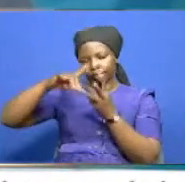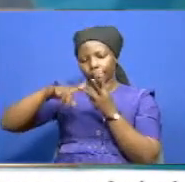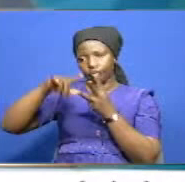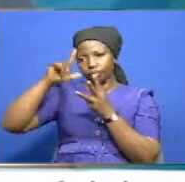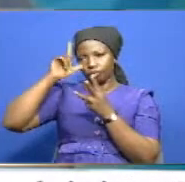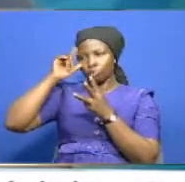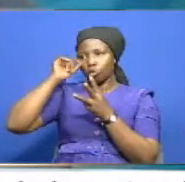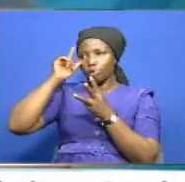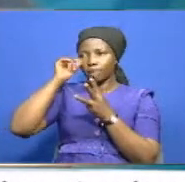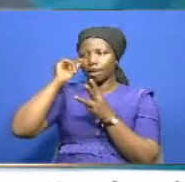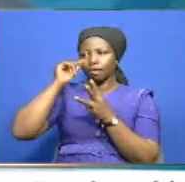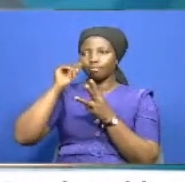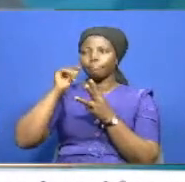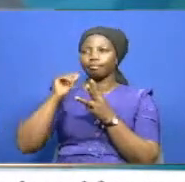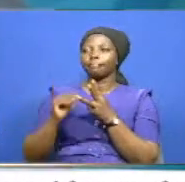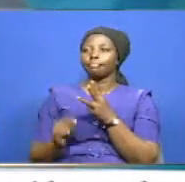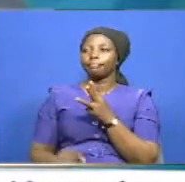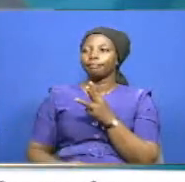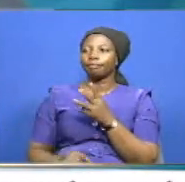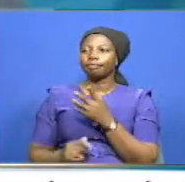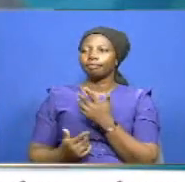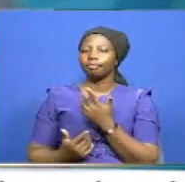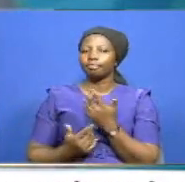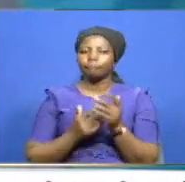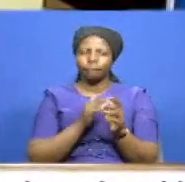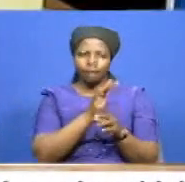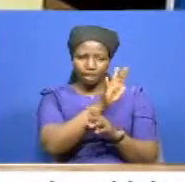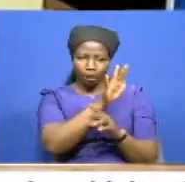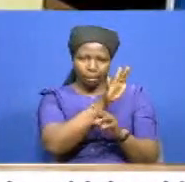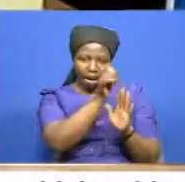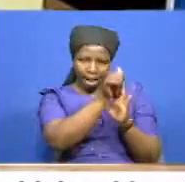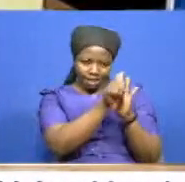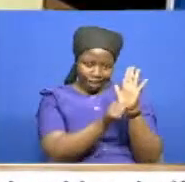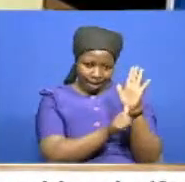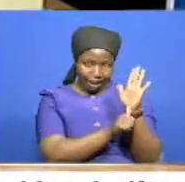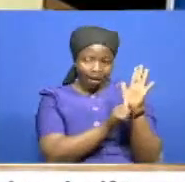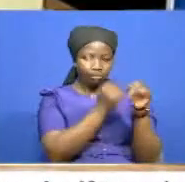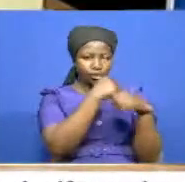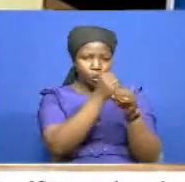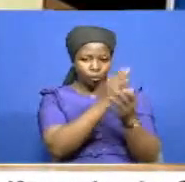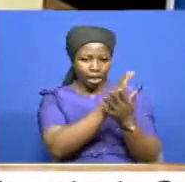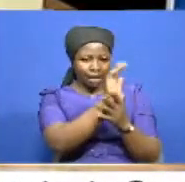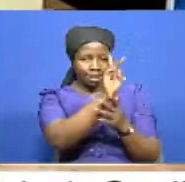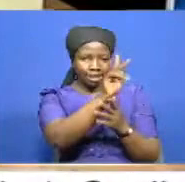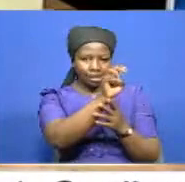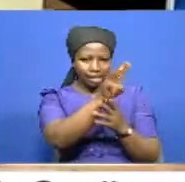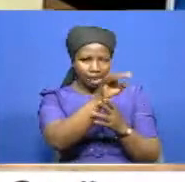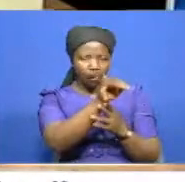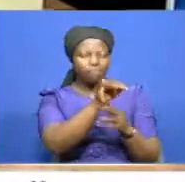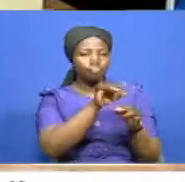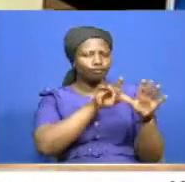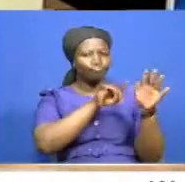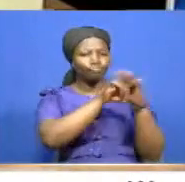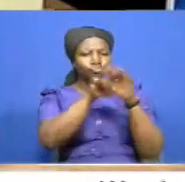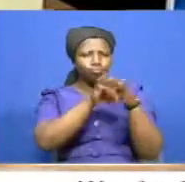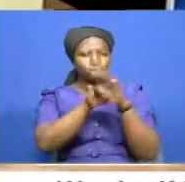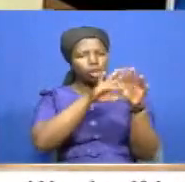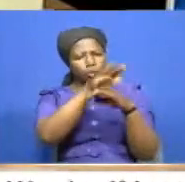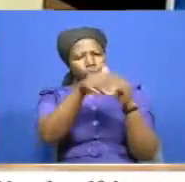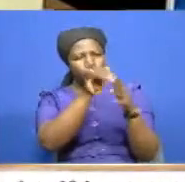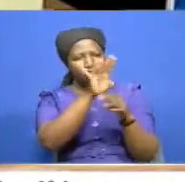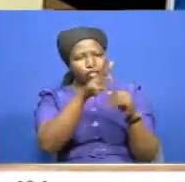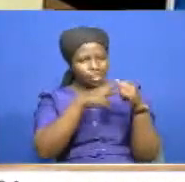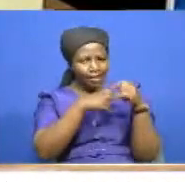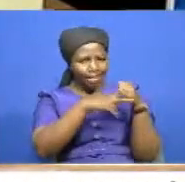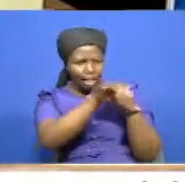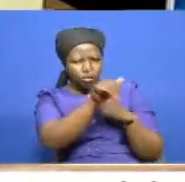Mombasa pia. Katika hiyo ruwaza yenu ya kwamba KWI ifikie katika kaunti zote 47, yes, labda munaangalia